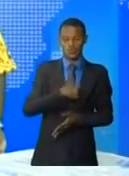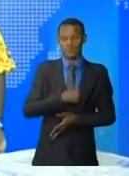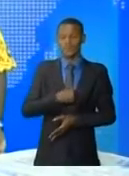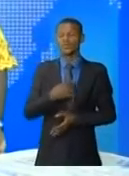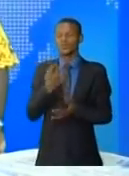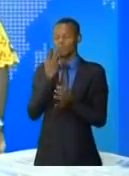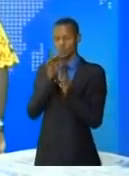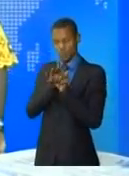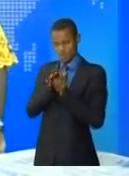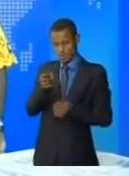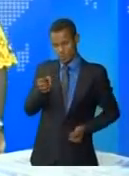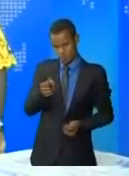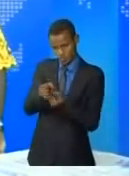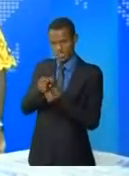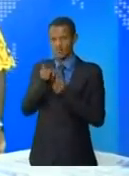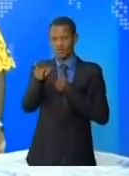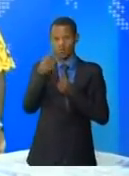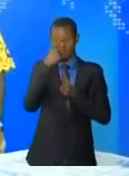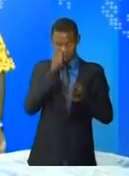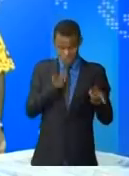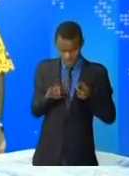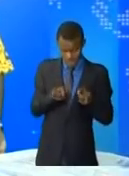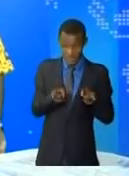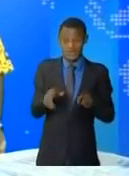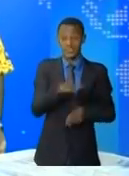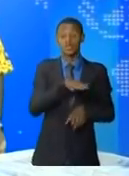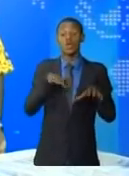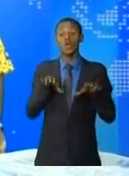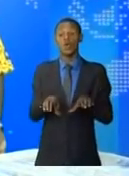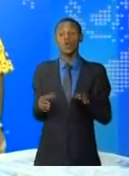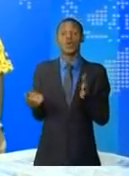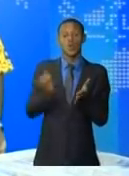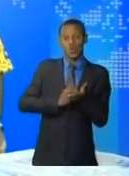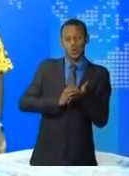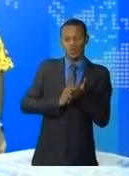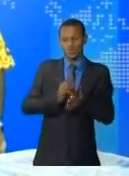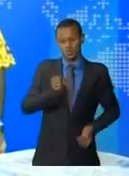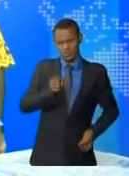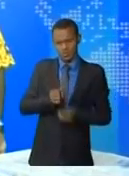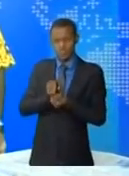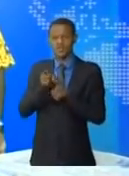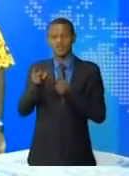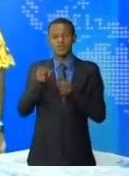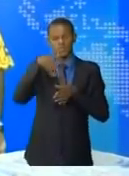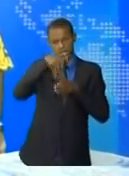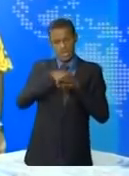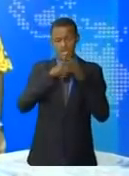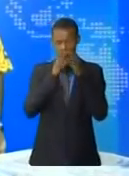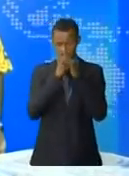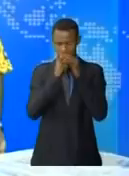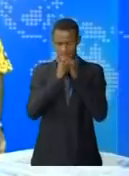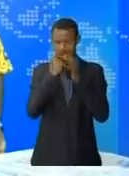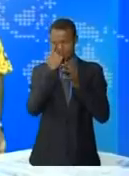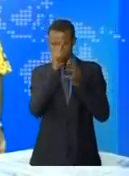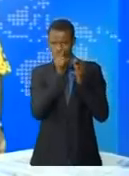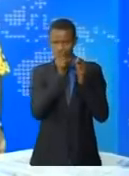nous vous assurons de l'appui de nos prières dans la conduite de l'organisation continentale en vue